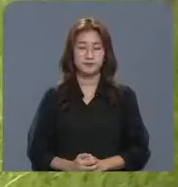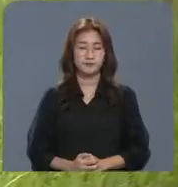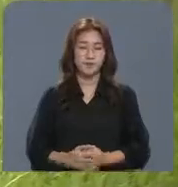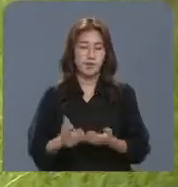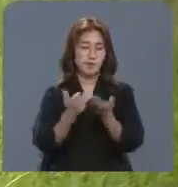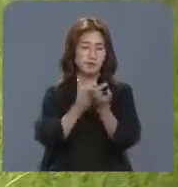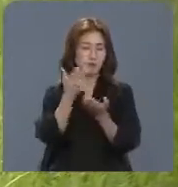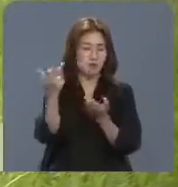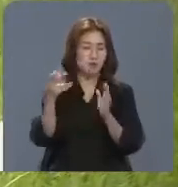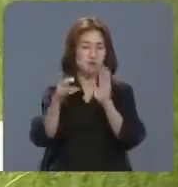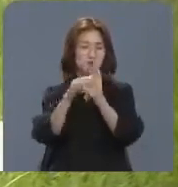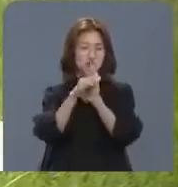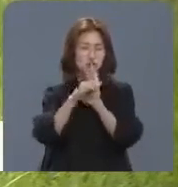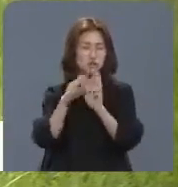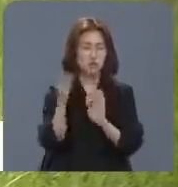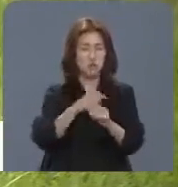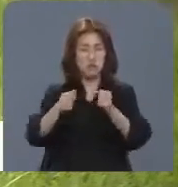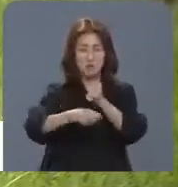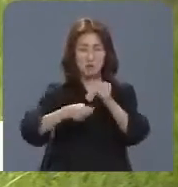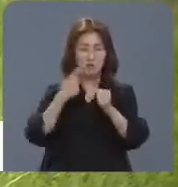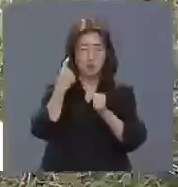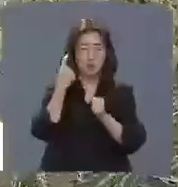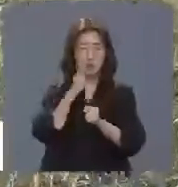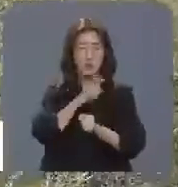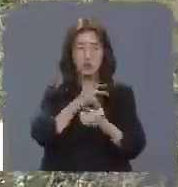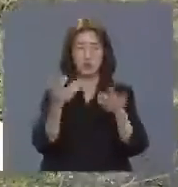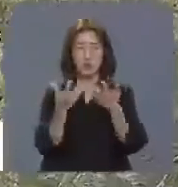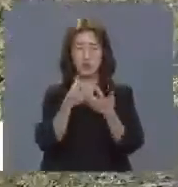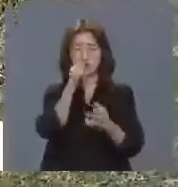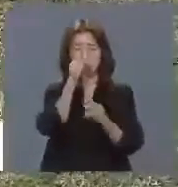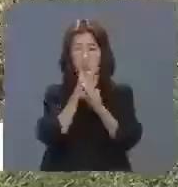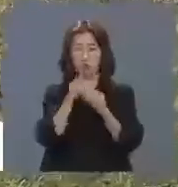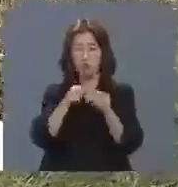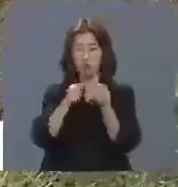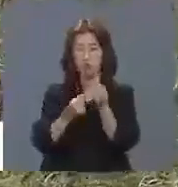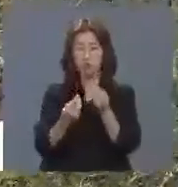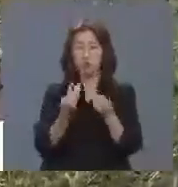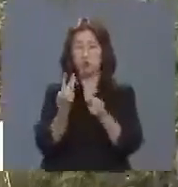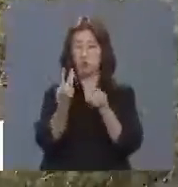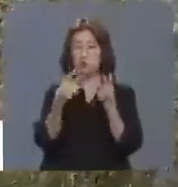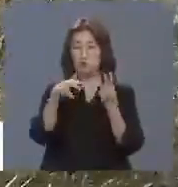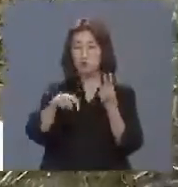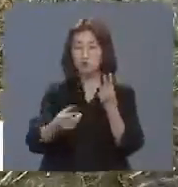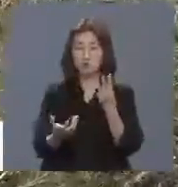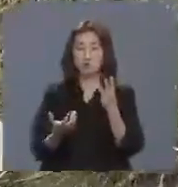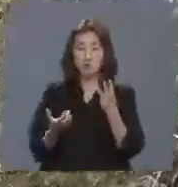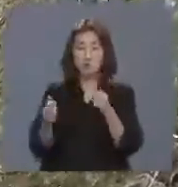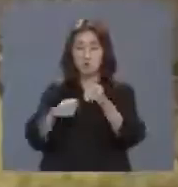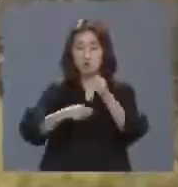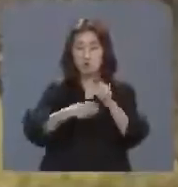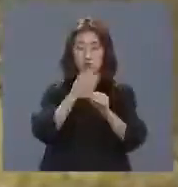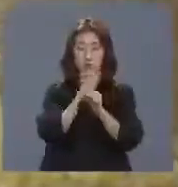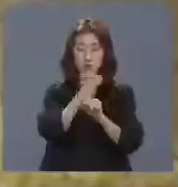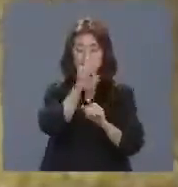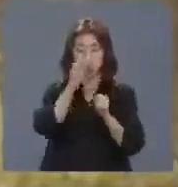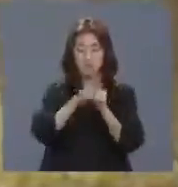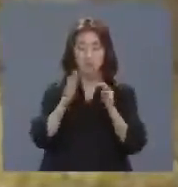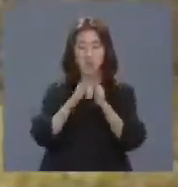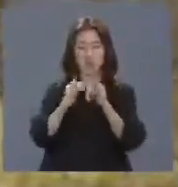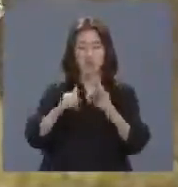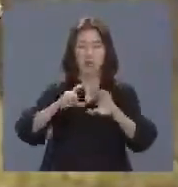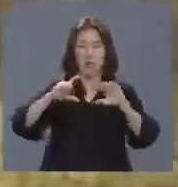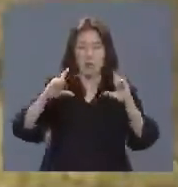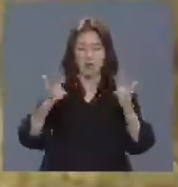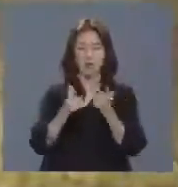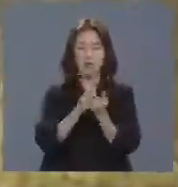한라산 중턱에서 옛 초기 소리가 가득합니다. 추석이 3주 앞으로 다가오면서 벌초가 한창인데 가족 단위가 아닌